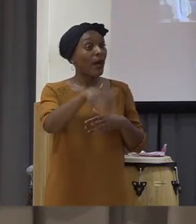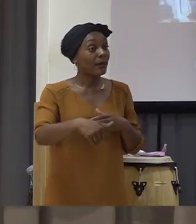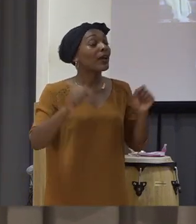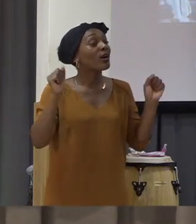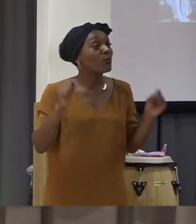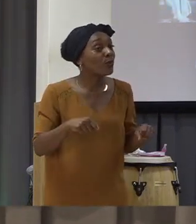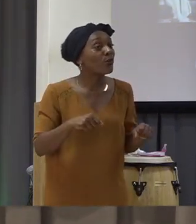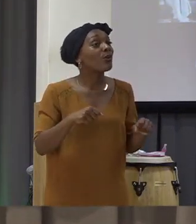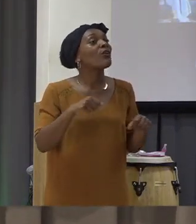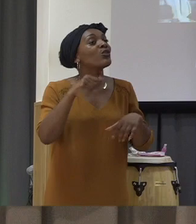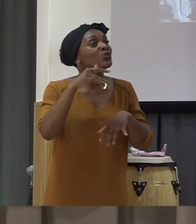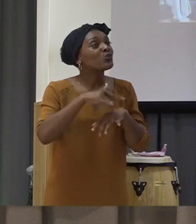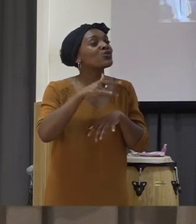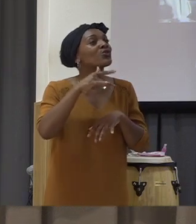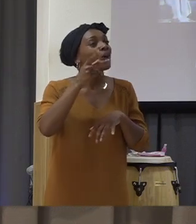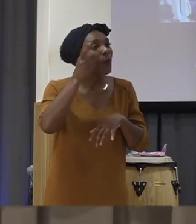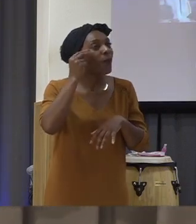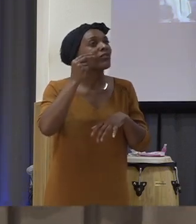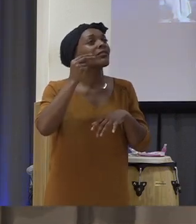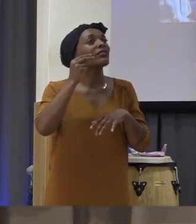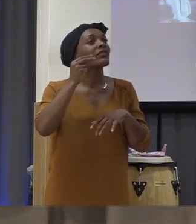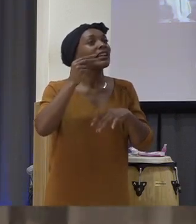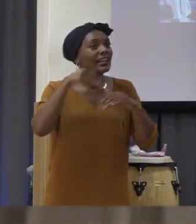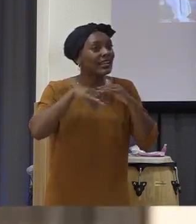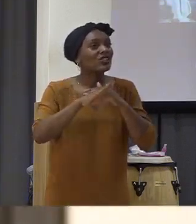et concrètement l'Église. Amen.